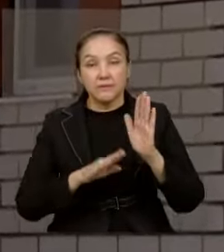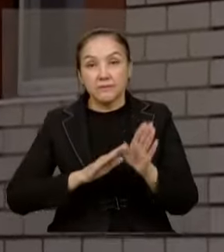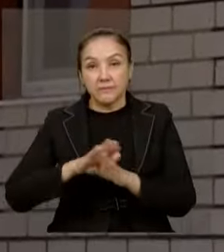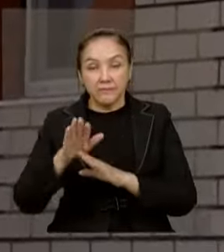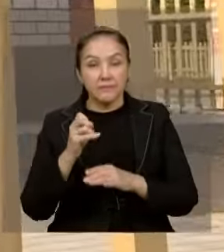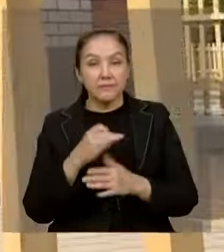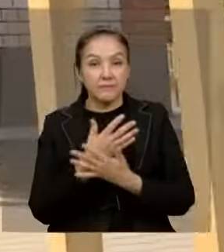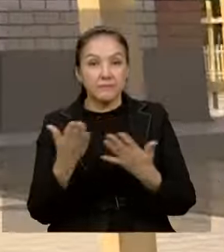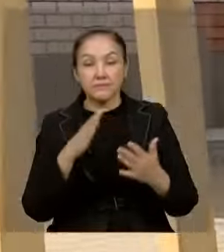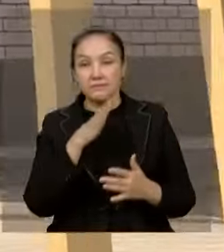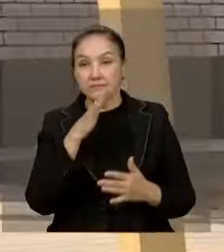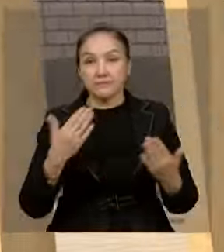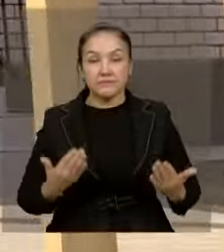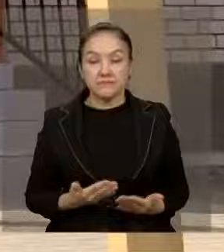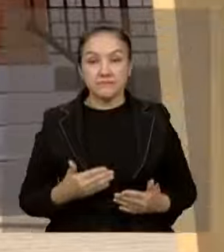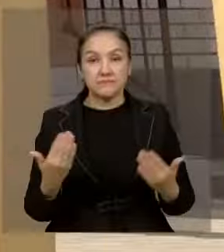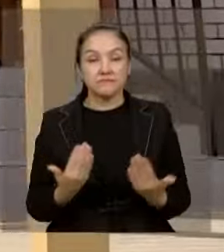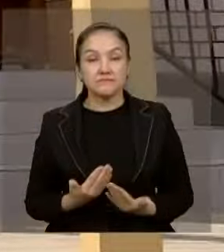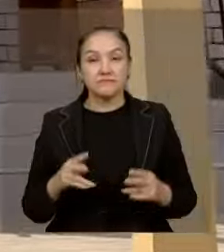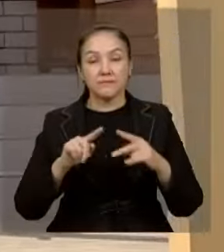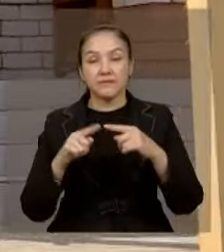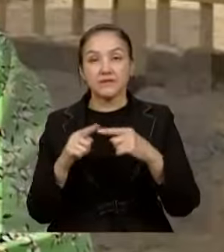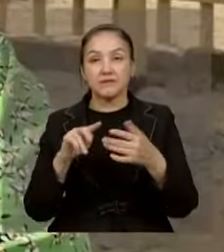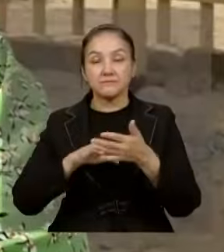несколько месяцев приходилось жить на съёмной